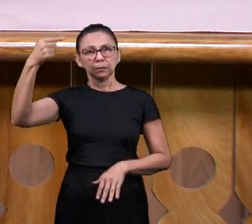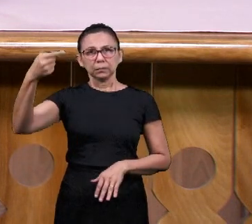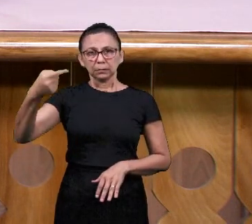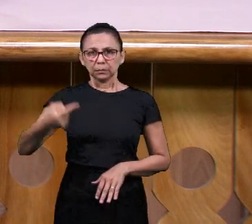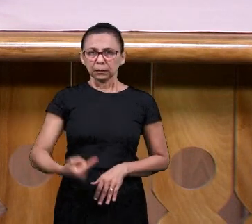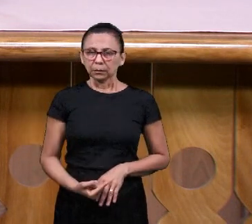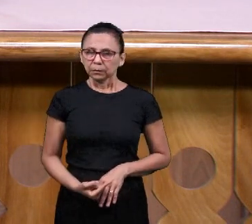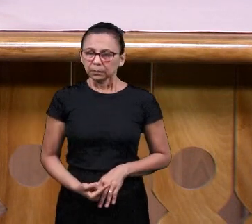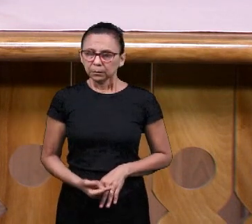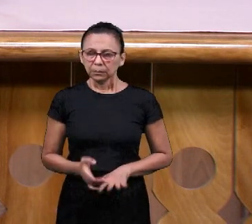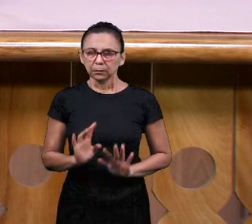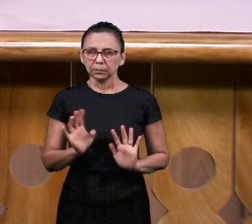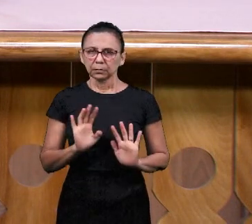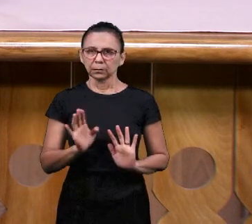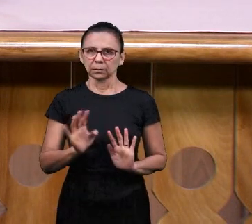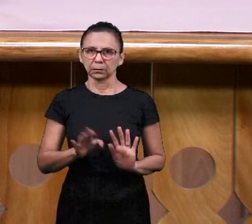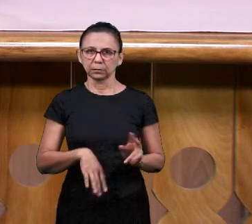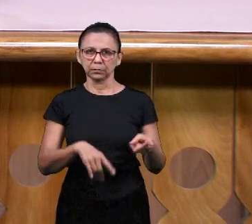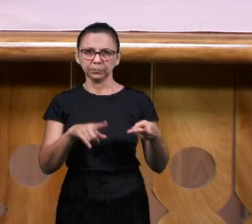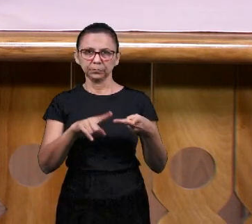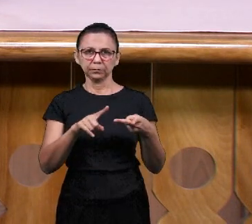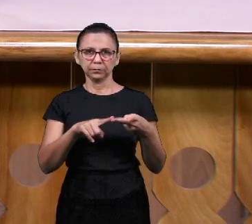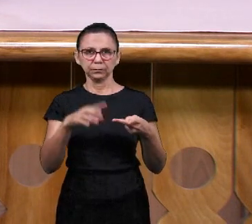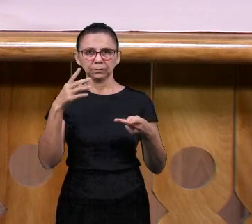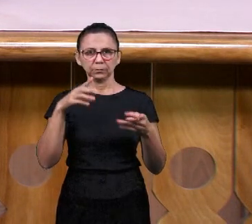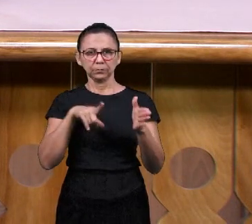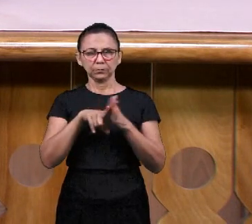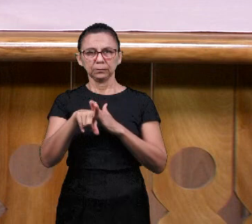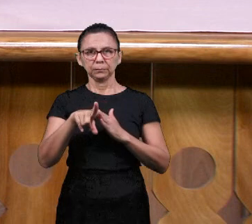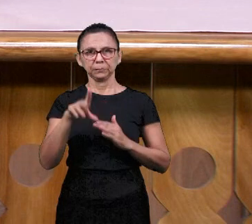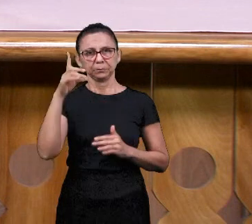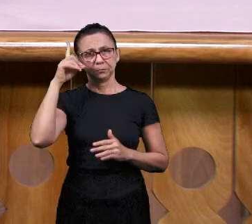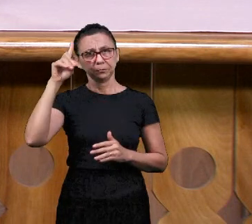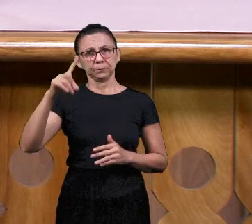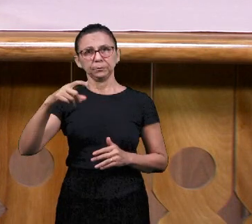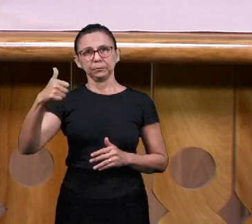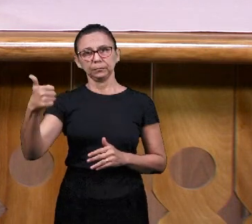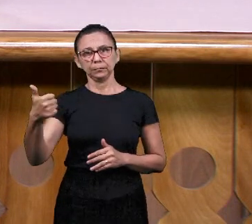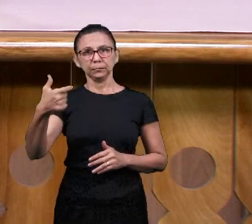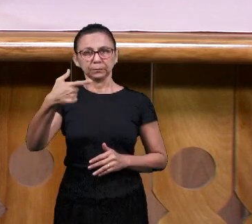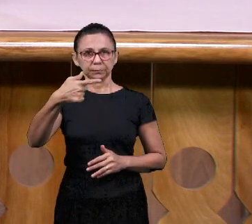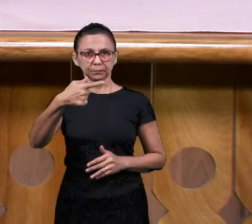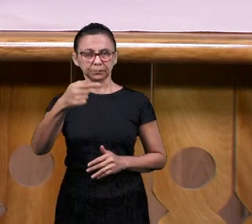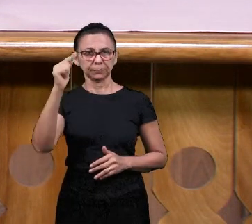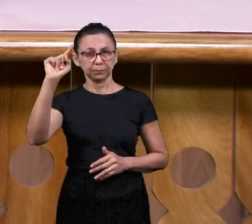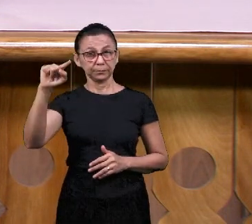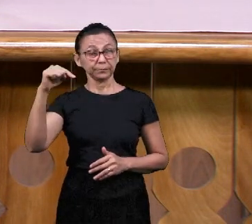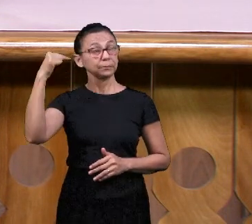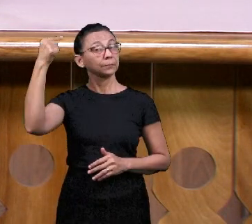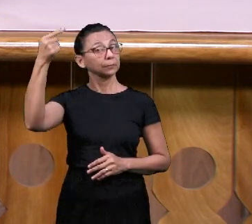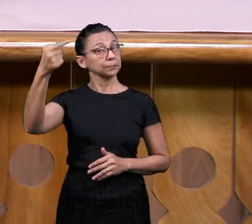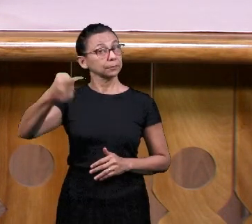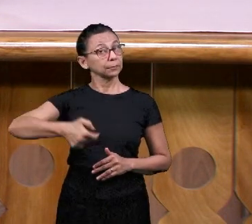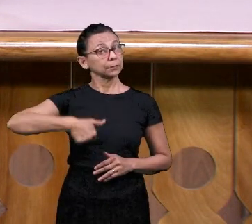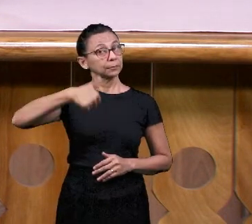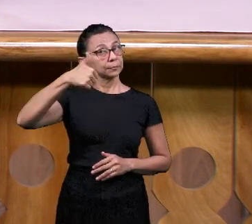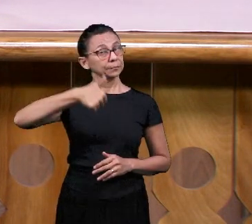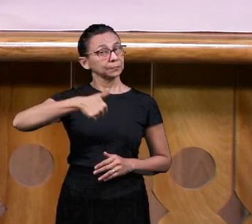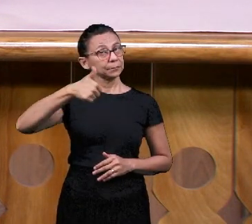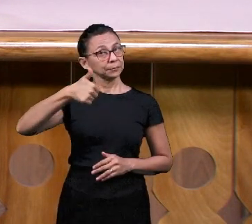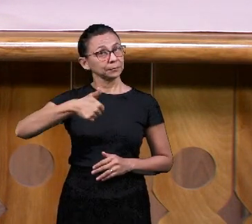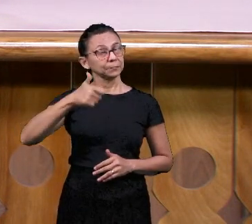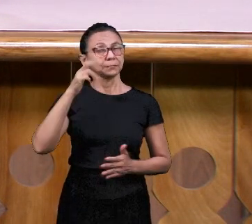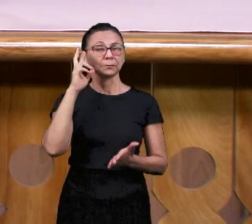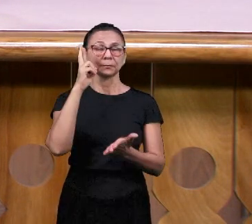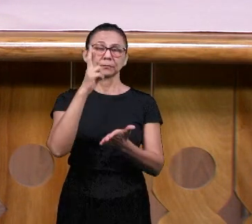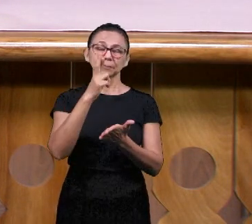n'allez pas en principe entrer dans la question pour le 17. Nous allons étudier la question pour dimanche